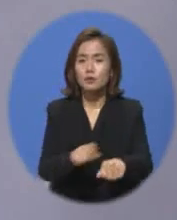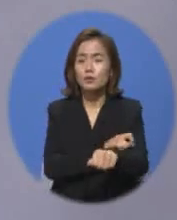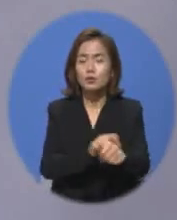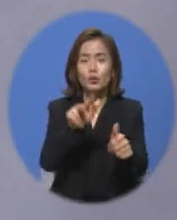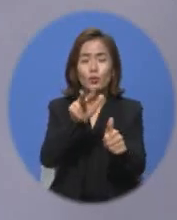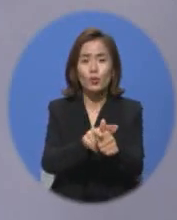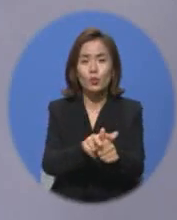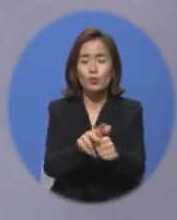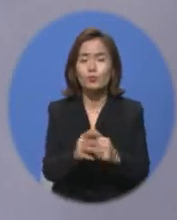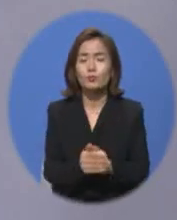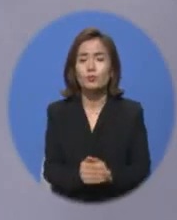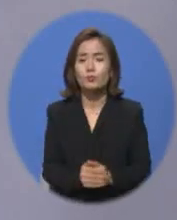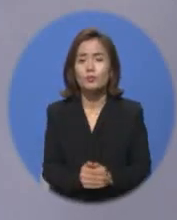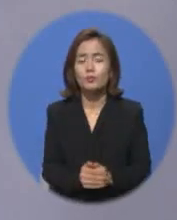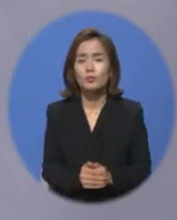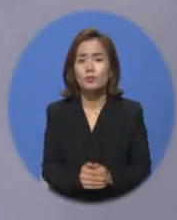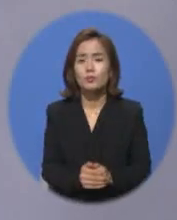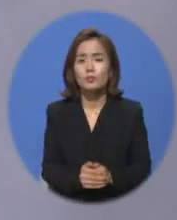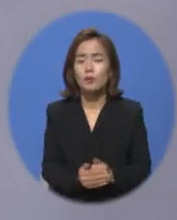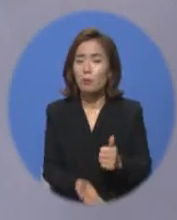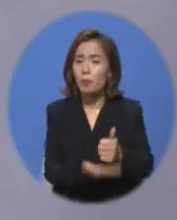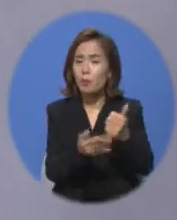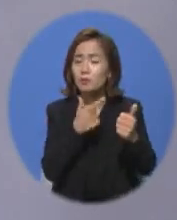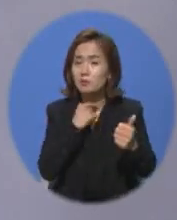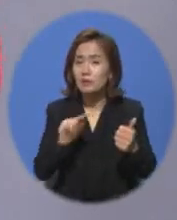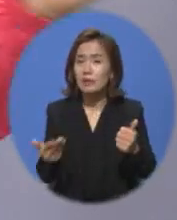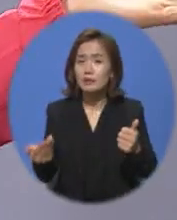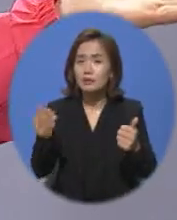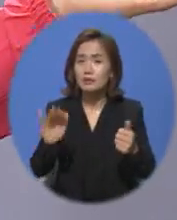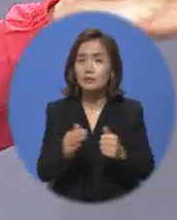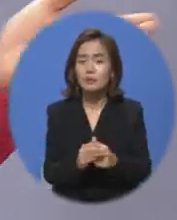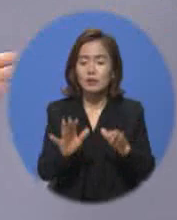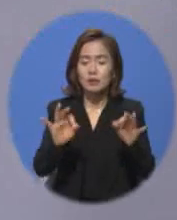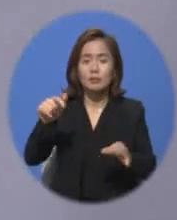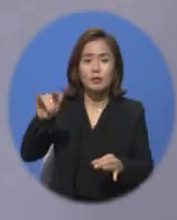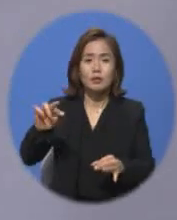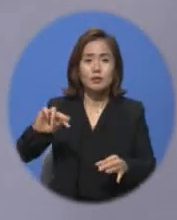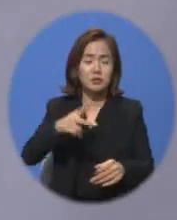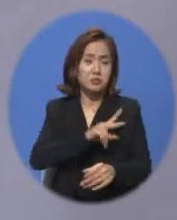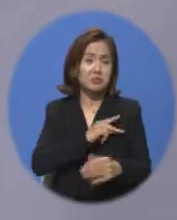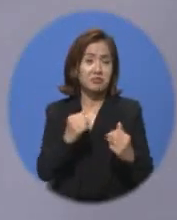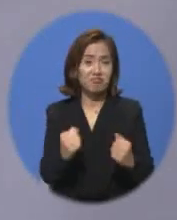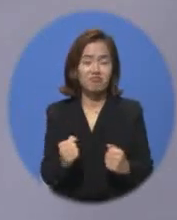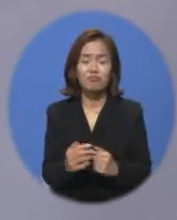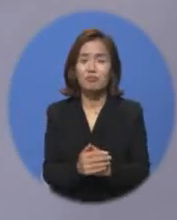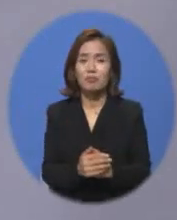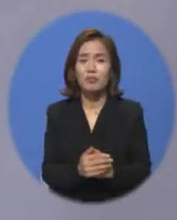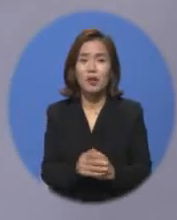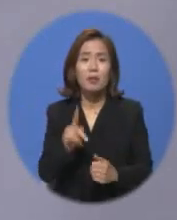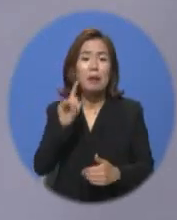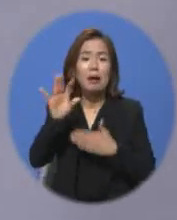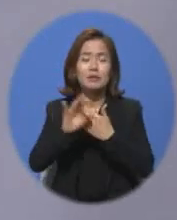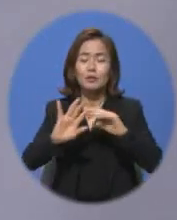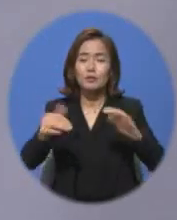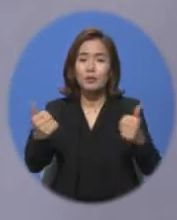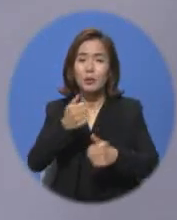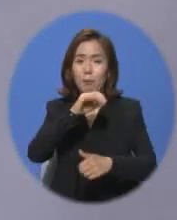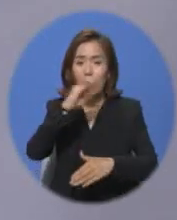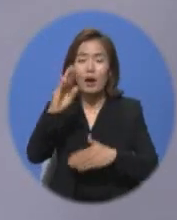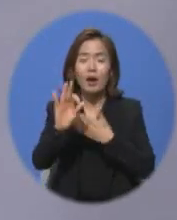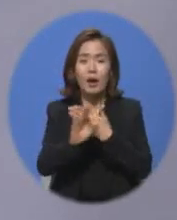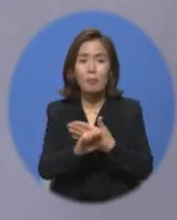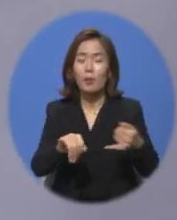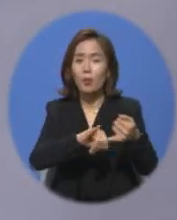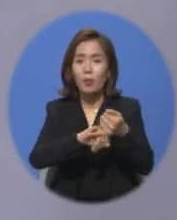오늘특정후보를지목하고싶은건아니지만,마침 김경진의원님이이 자리에계셔서말씀드립니다.만약